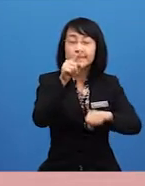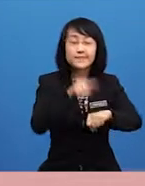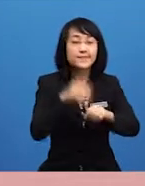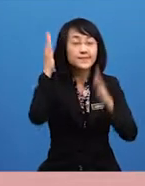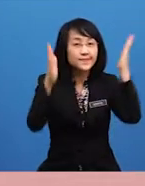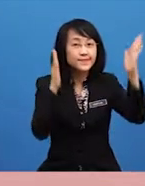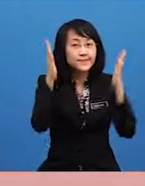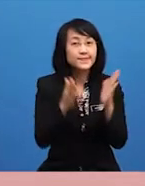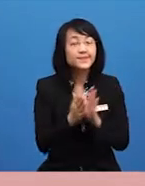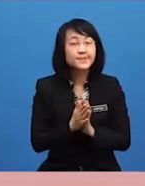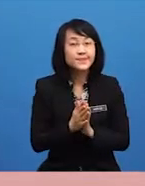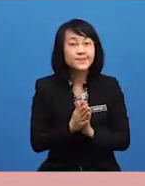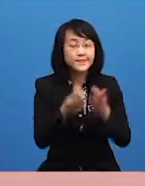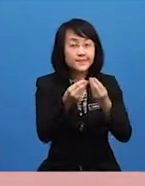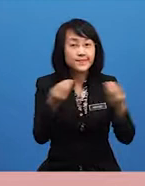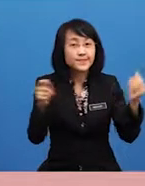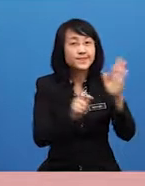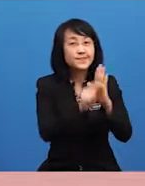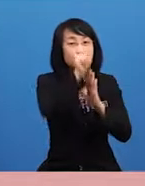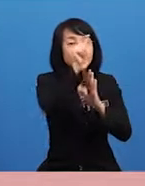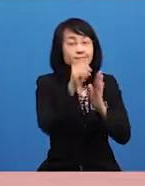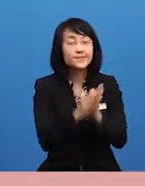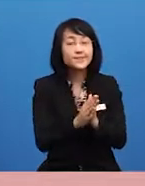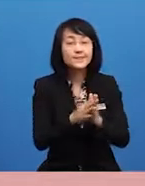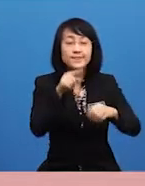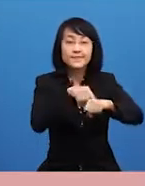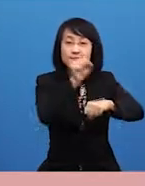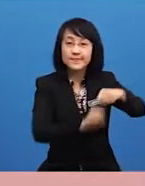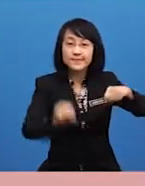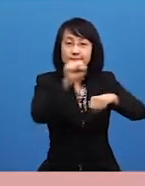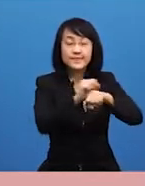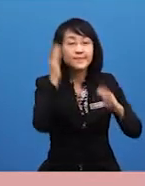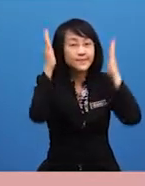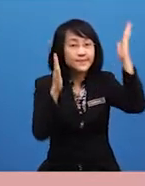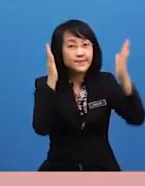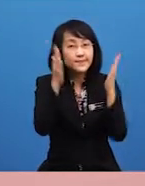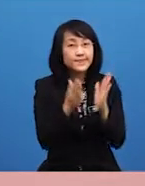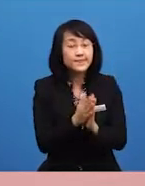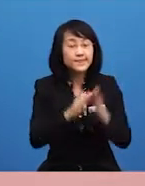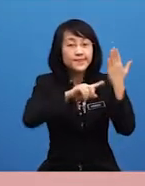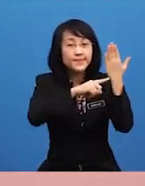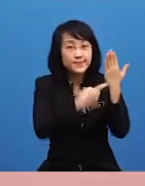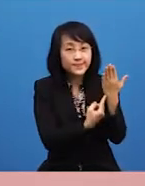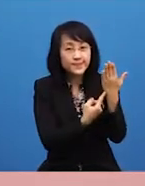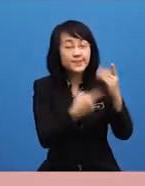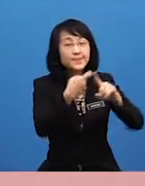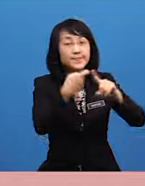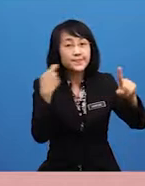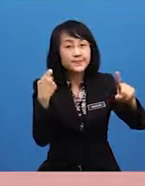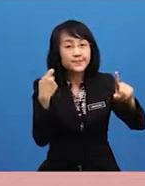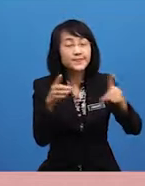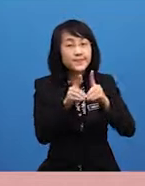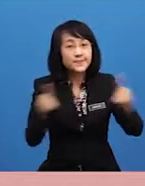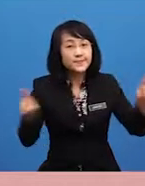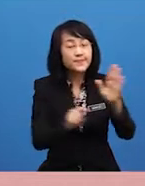Malaysia. Tanah tinggi di semenanjung Malaysia berpunca dari